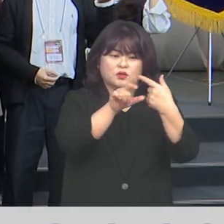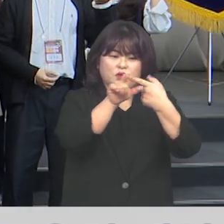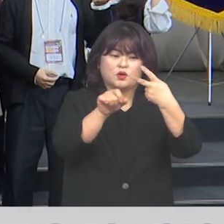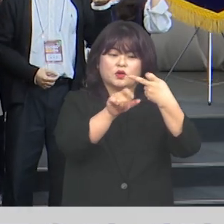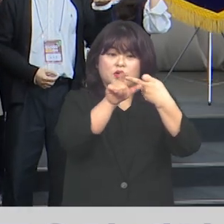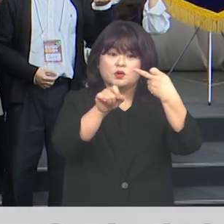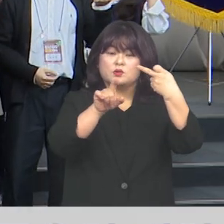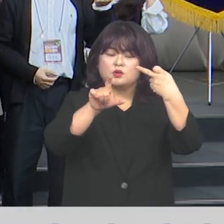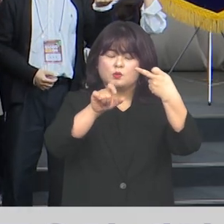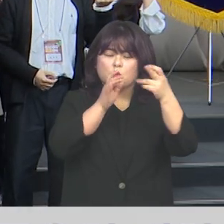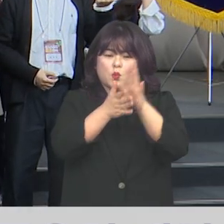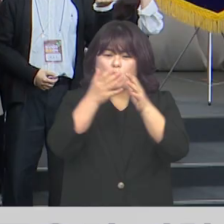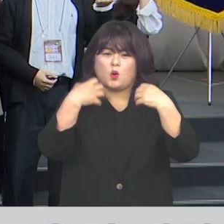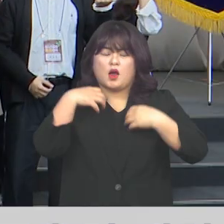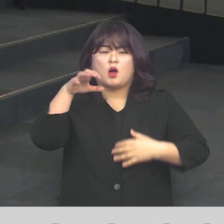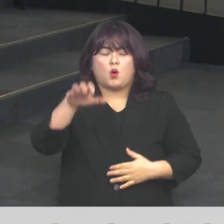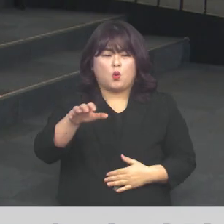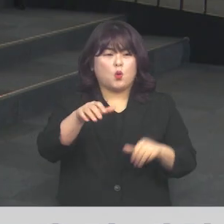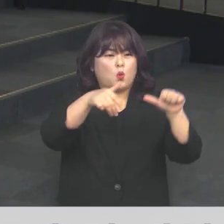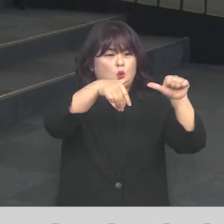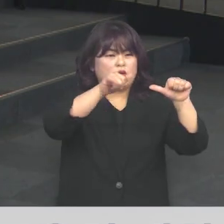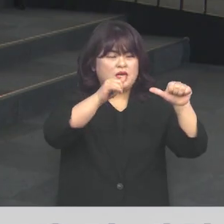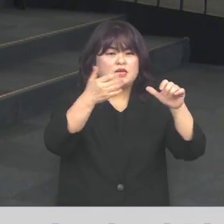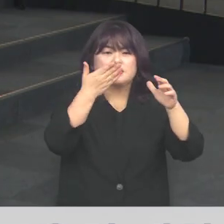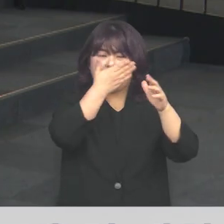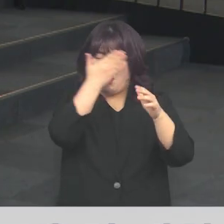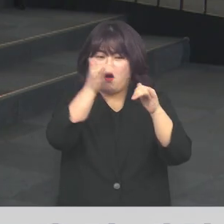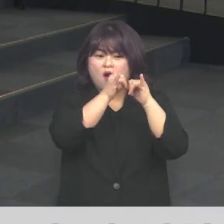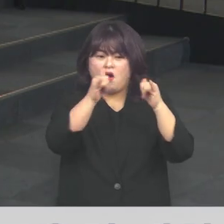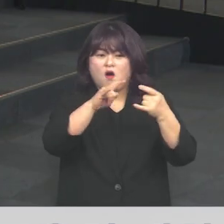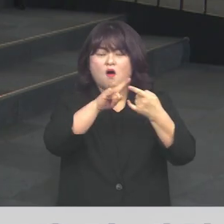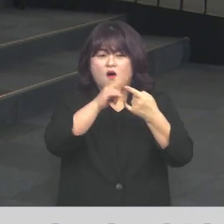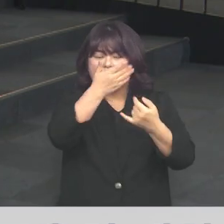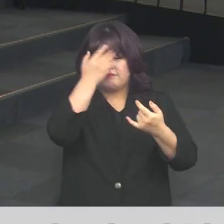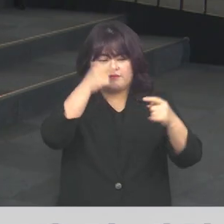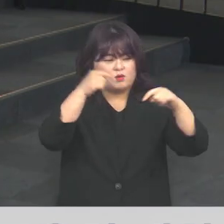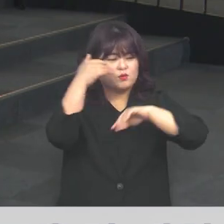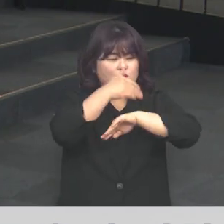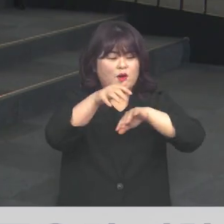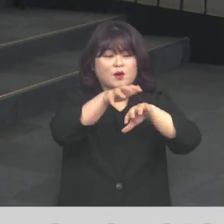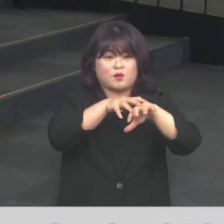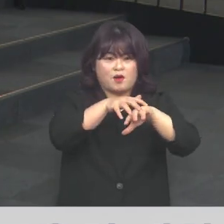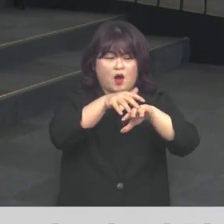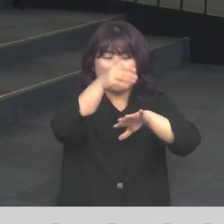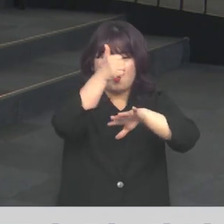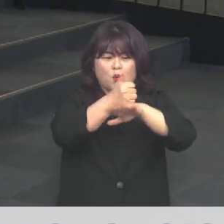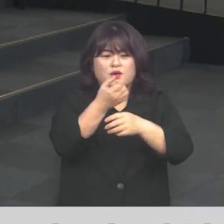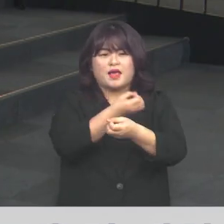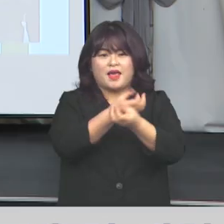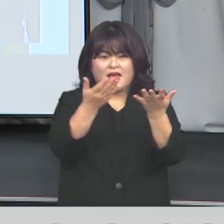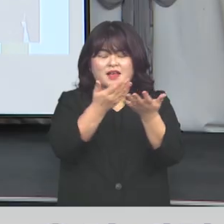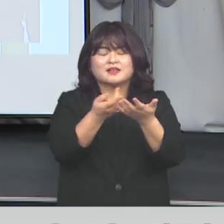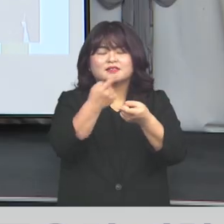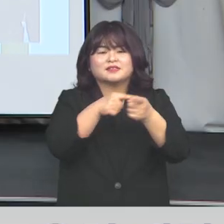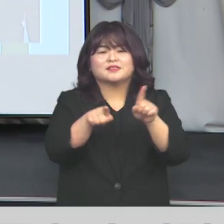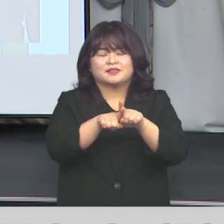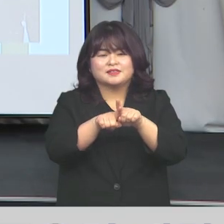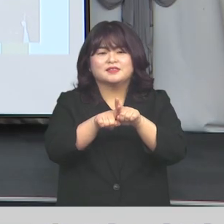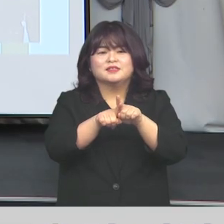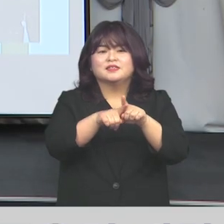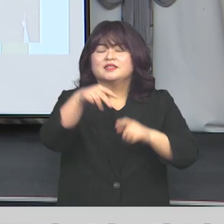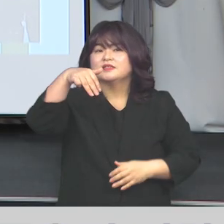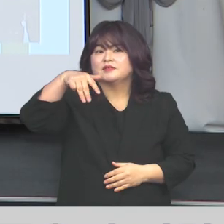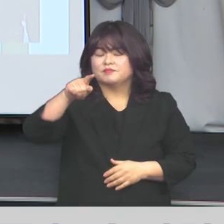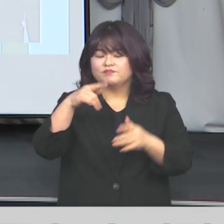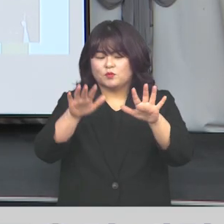용인특례시가 15일 시청 컨벤션홀에서 제5기 용인 청년 정책 네트워크 성과 공유회 청년 온 매즘 온을 열고